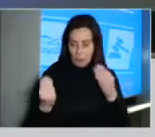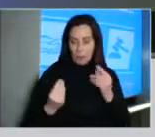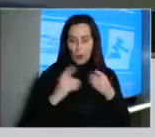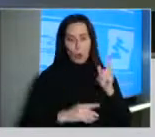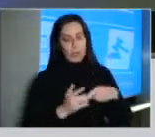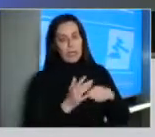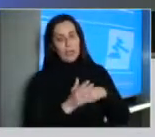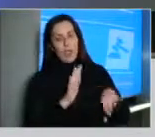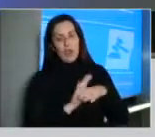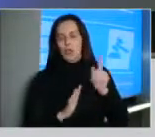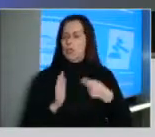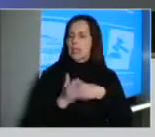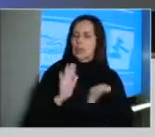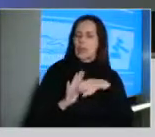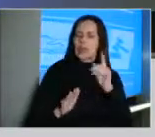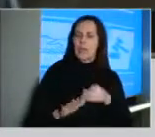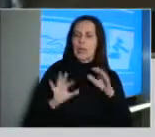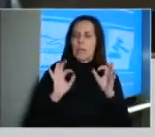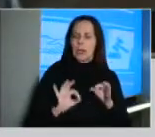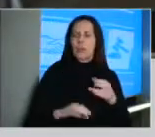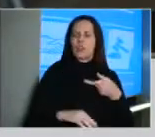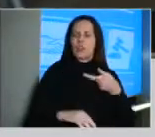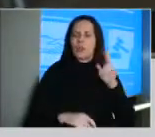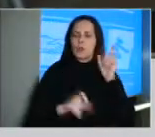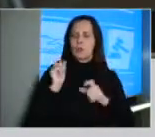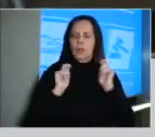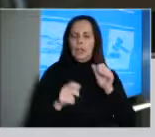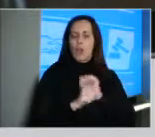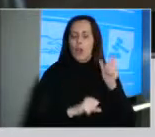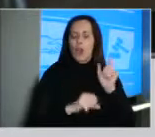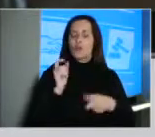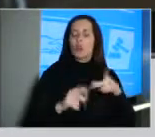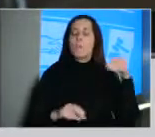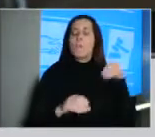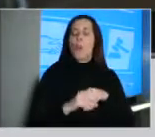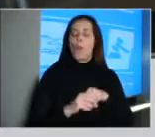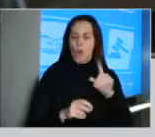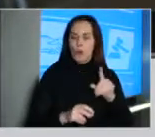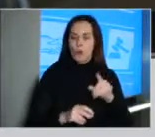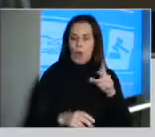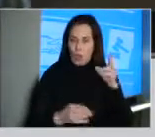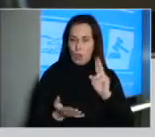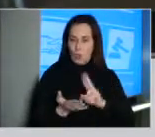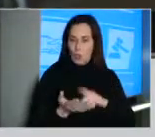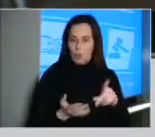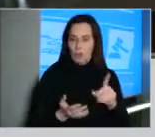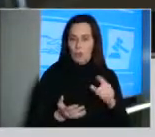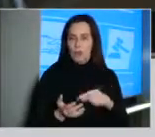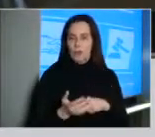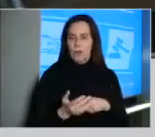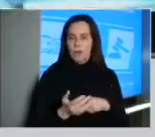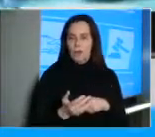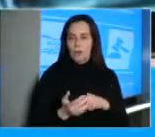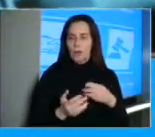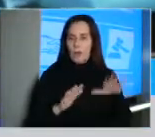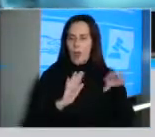צריך לתקן את החוק. אז אני אומר, לא צריך לתקן את החוק, אבל צריך באמת יותר אנשים שיגישו עתירות, יותר מעורבות של בית משפט. תראה, אתה צודק ברמת העיקרון.